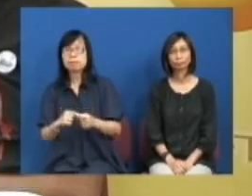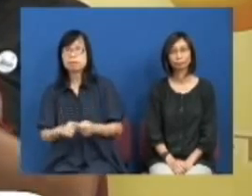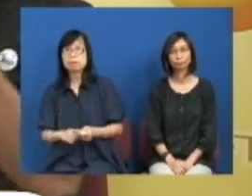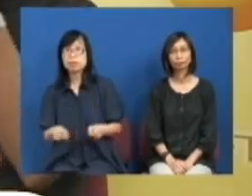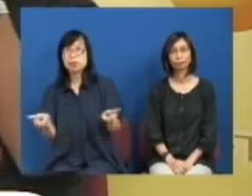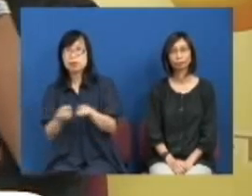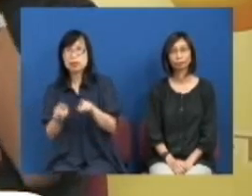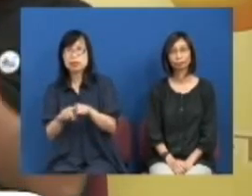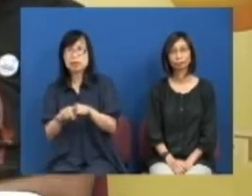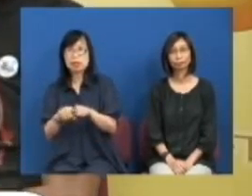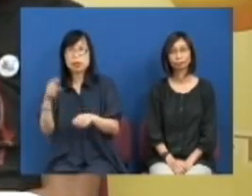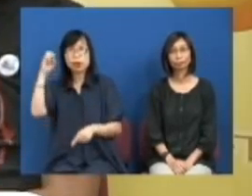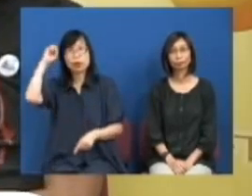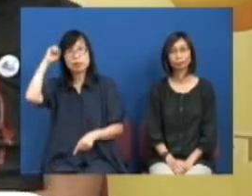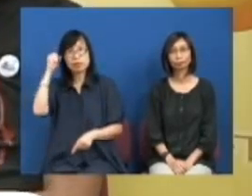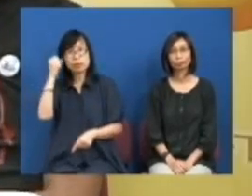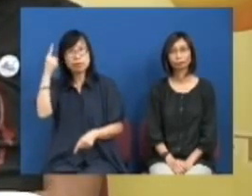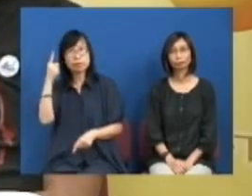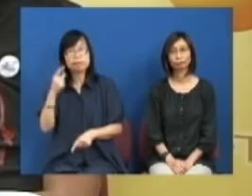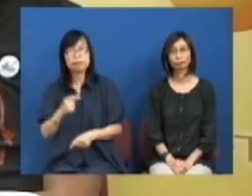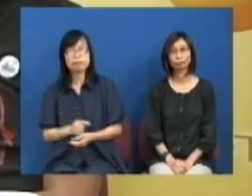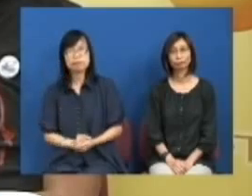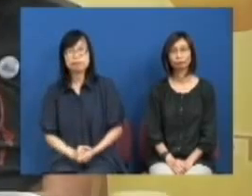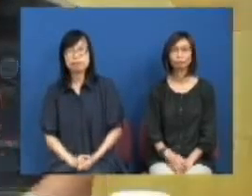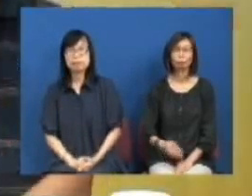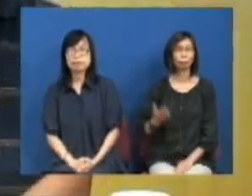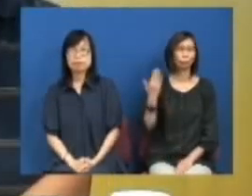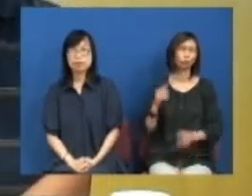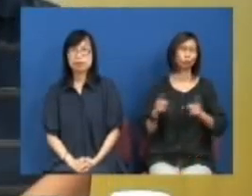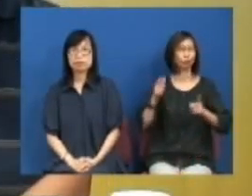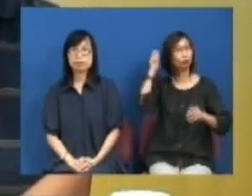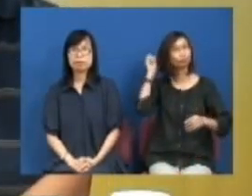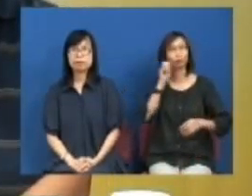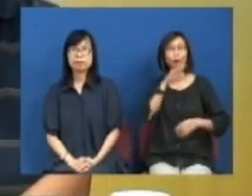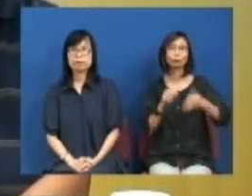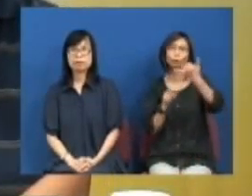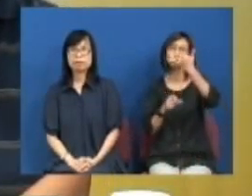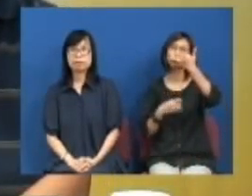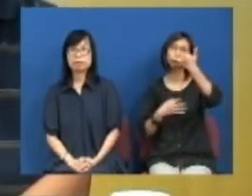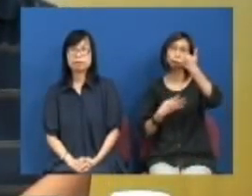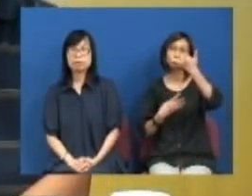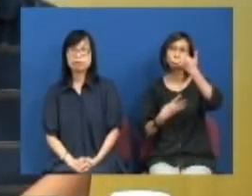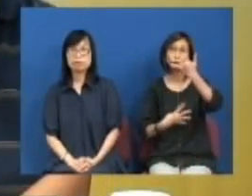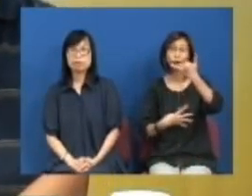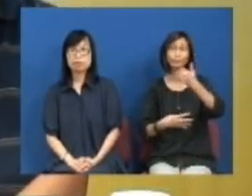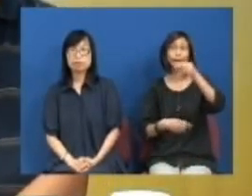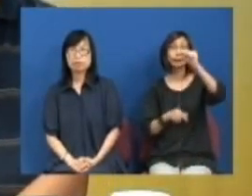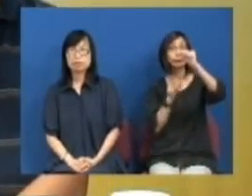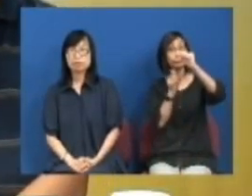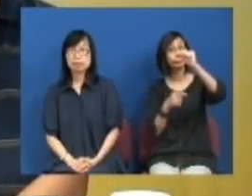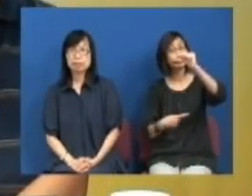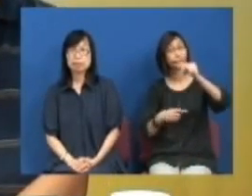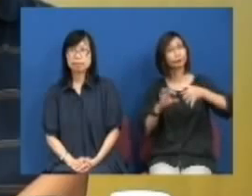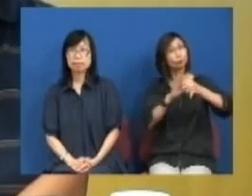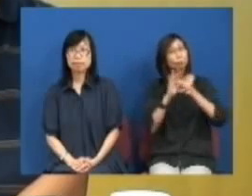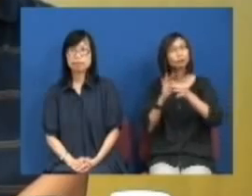一齊去反省呢個六四嘅問題。 咁啱頭先長毛都講到六四同七一嘅關係啦。咁依幾年我自己參